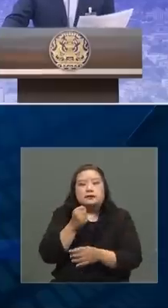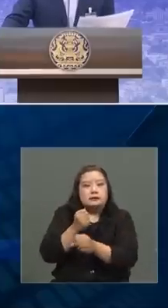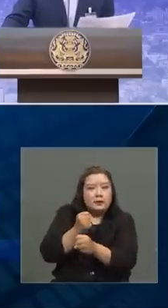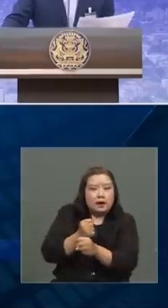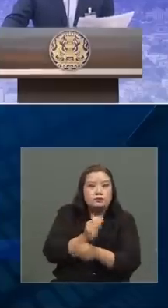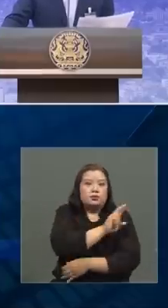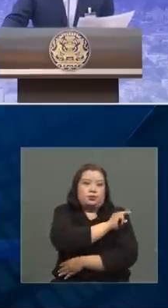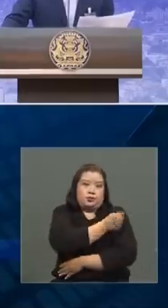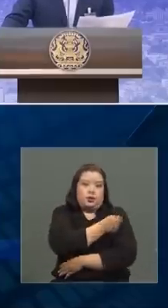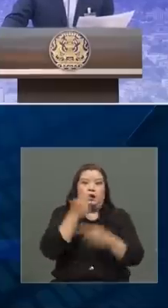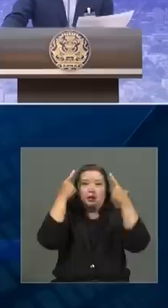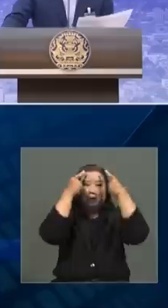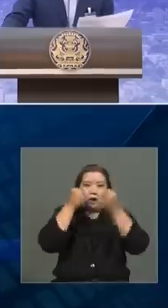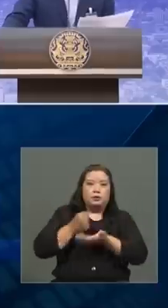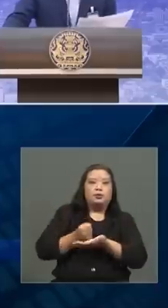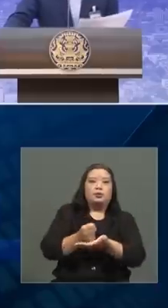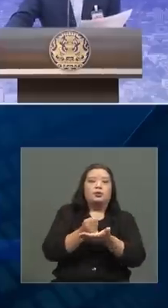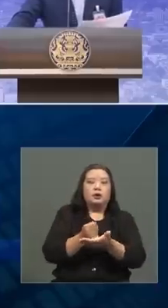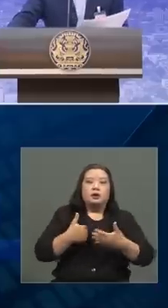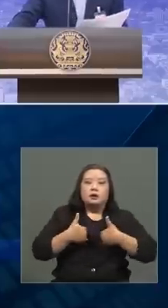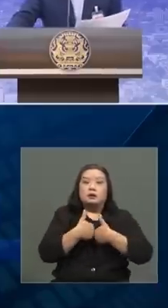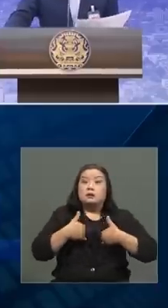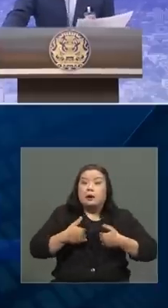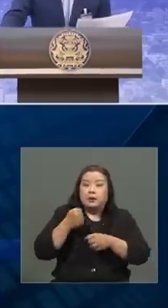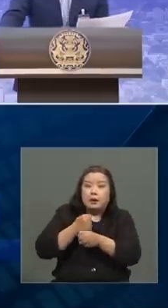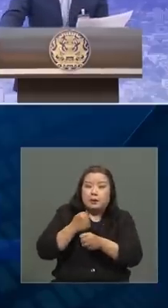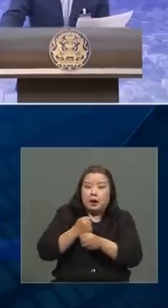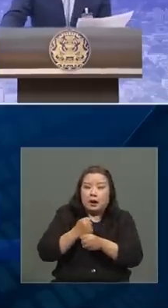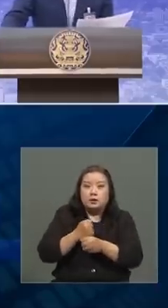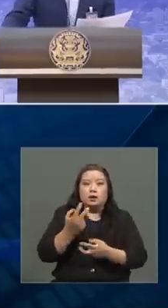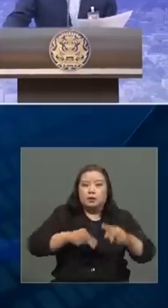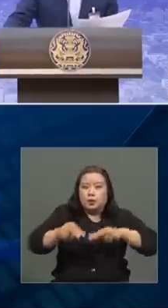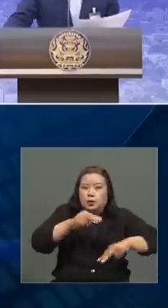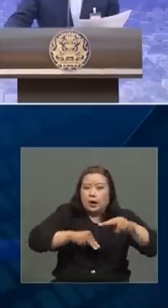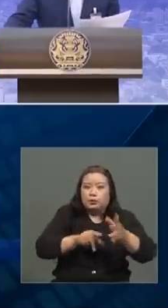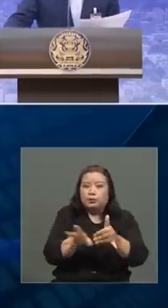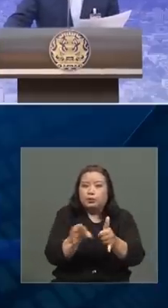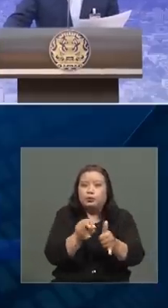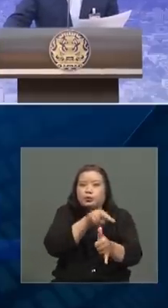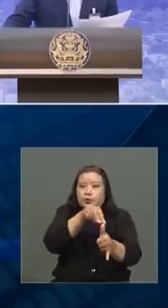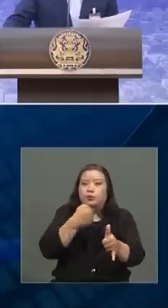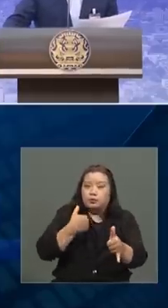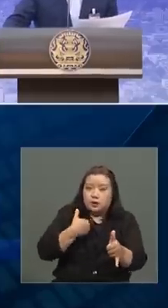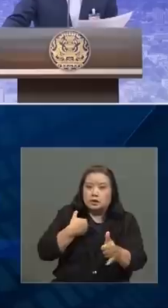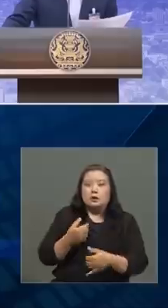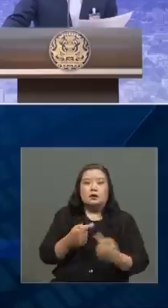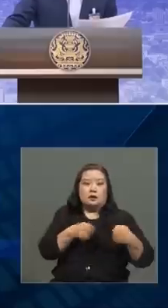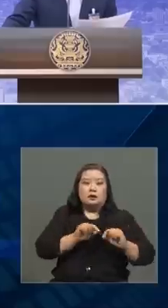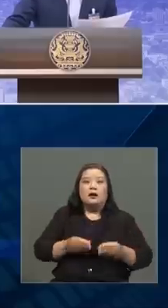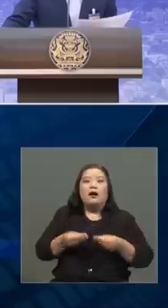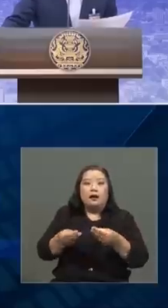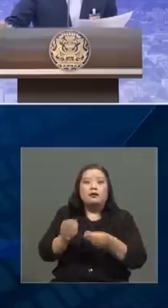บุคลากรทางการแพทย์ทั้งหลายนะครับที่ทำงานหนักกันอยู่ตั้งตอนนี้แล้วก็ขอกำลังใจให้กับผู้ป่วยและญาติทุกคนนะครับ